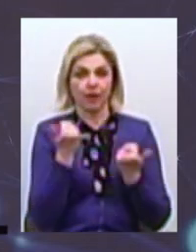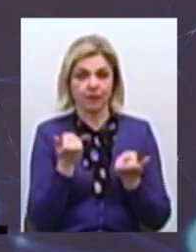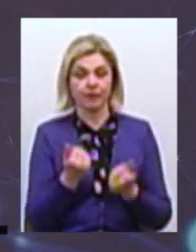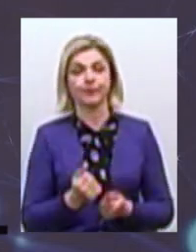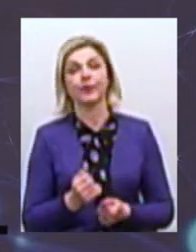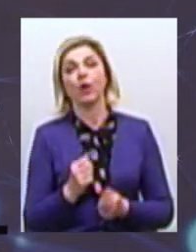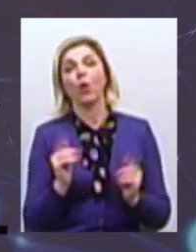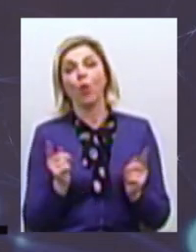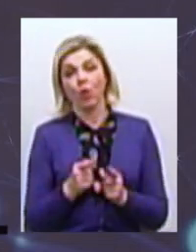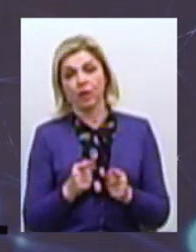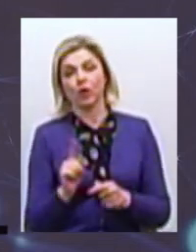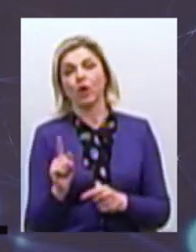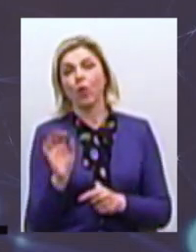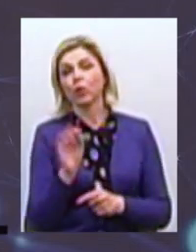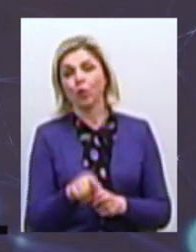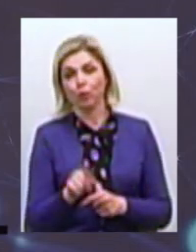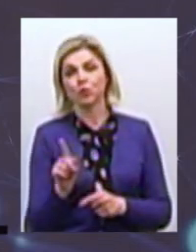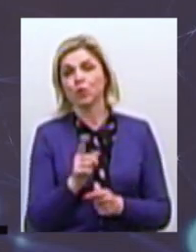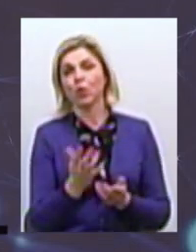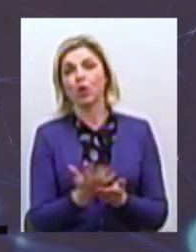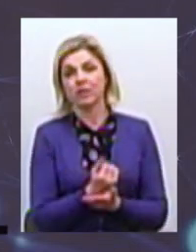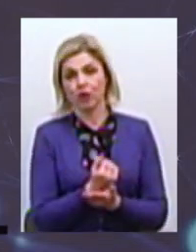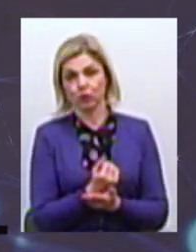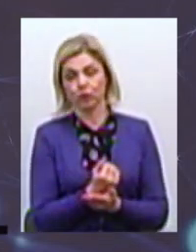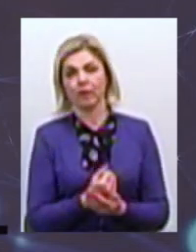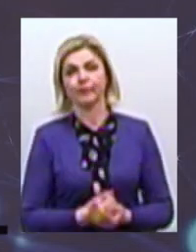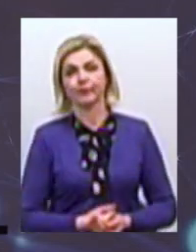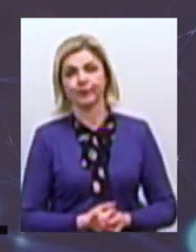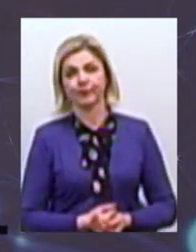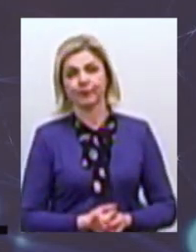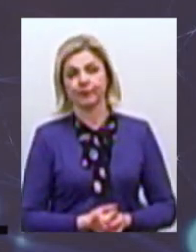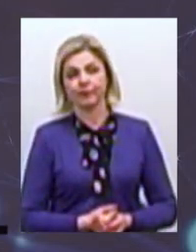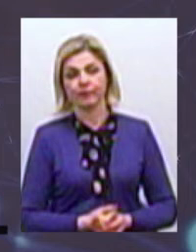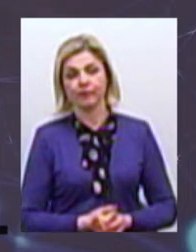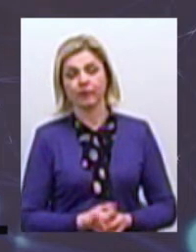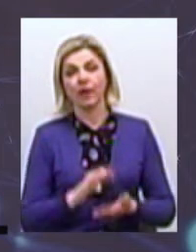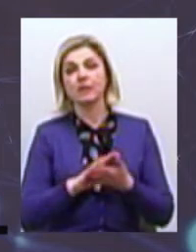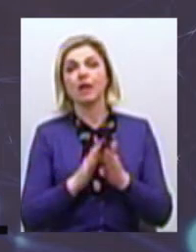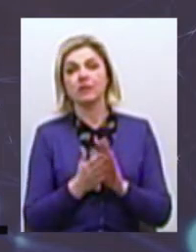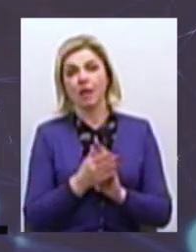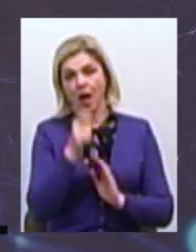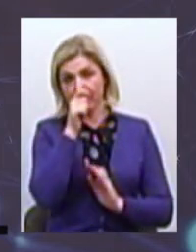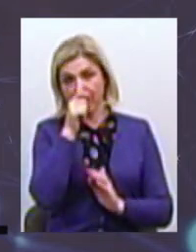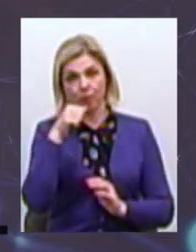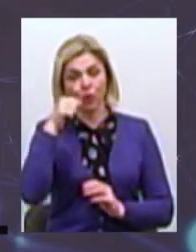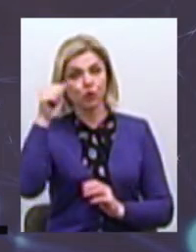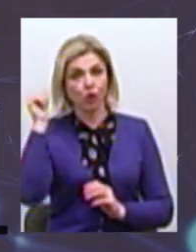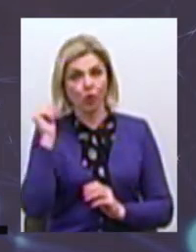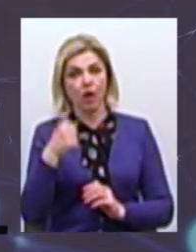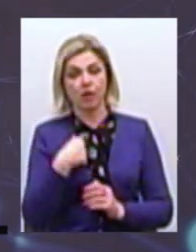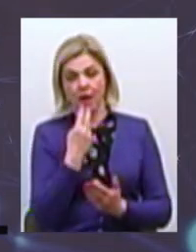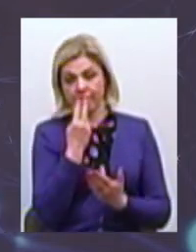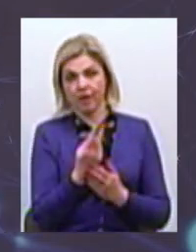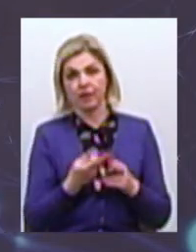Коротко о том, что достигнуто. Значит, по состоянию на апрель прошлого года я видел эту